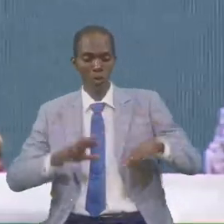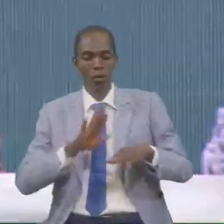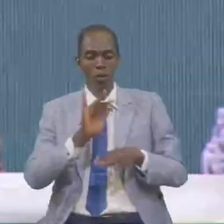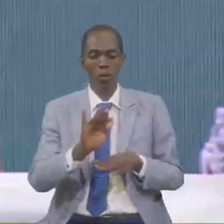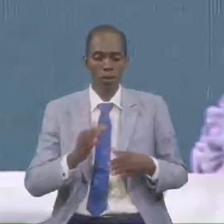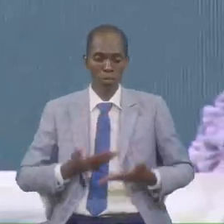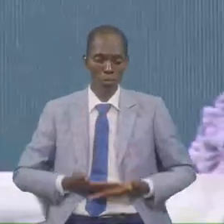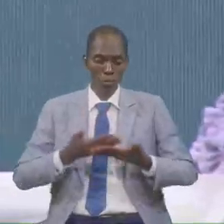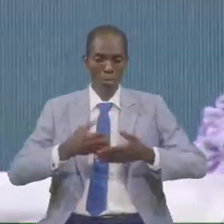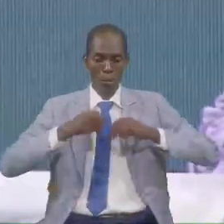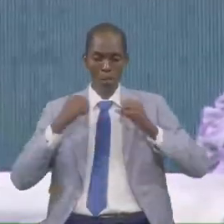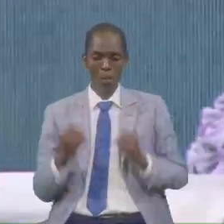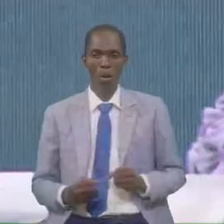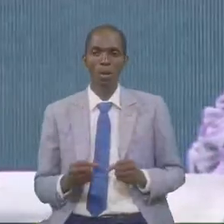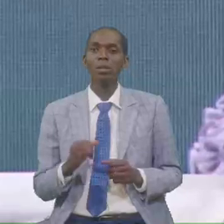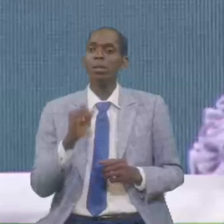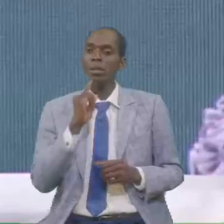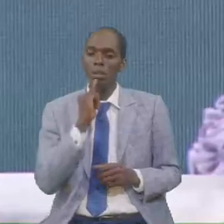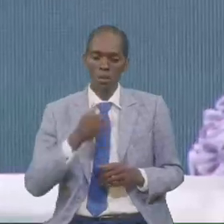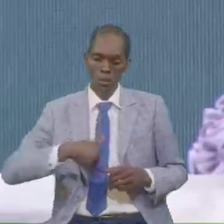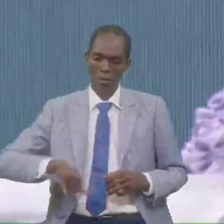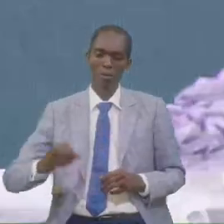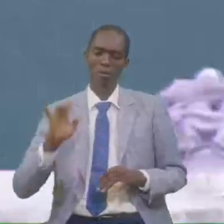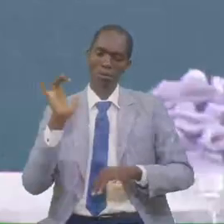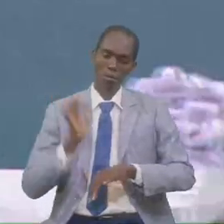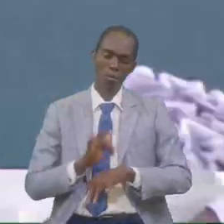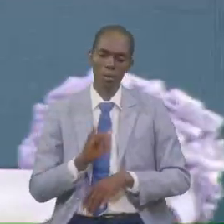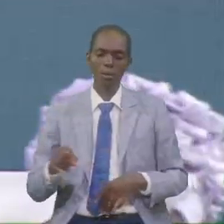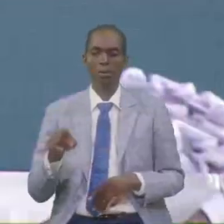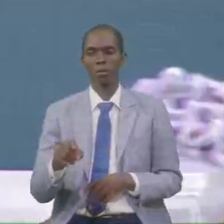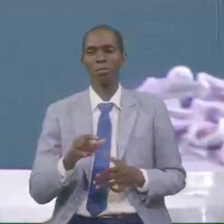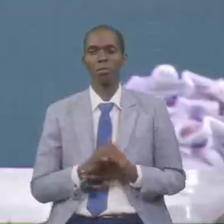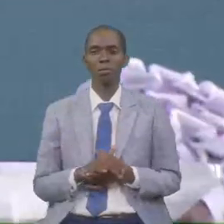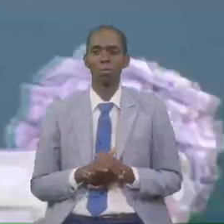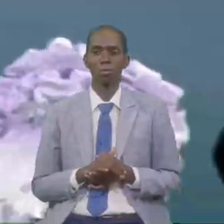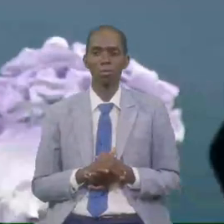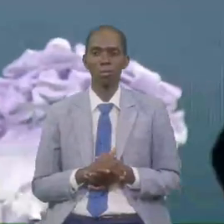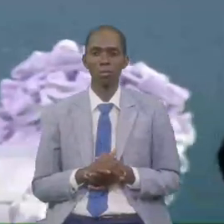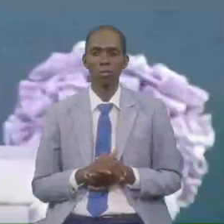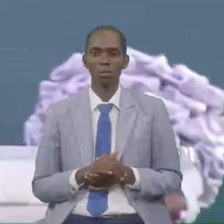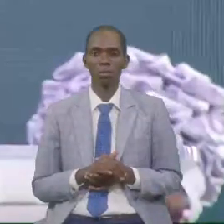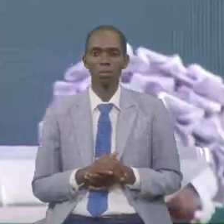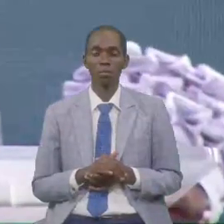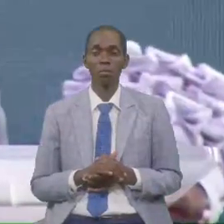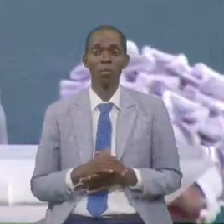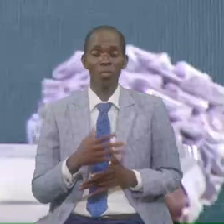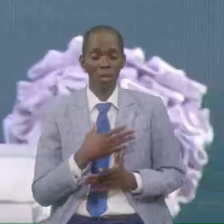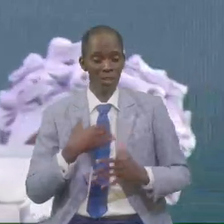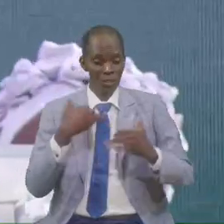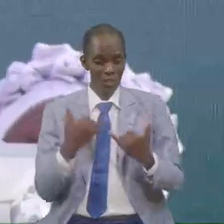La transaction, le jour que tu as vendu, le droit d'aînesse est toujours